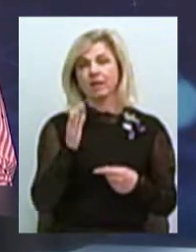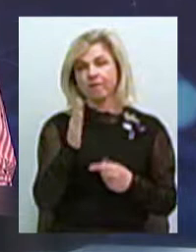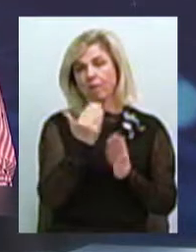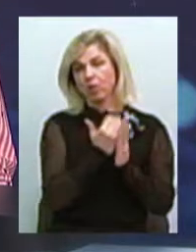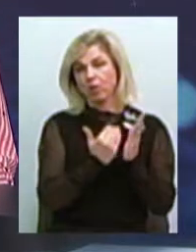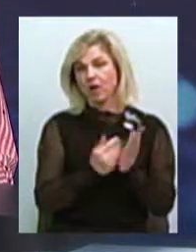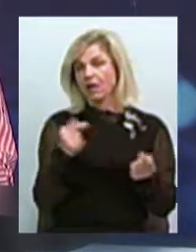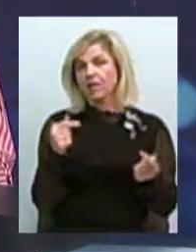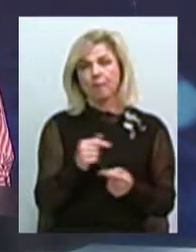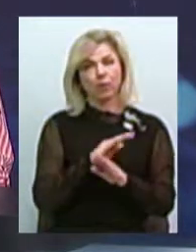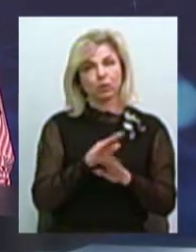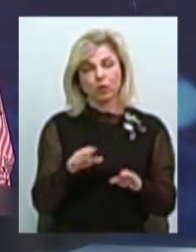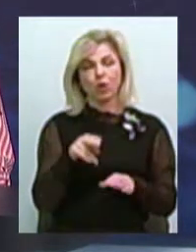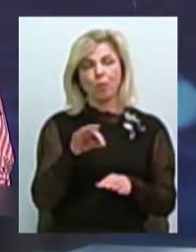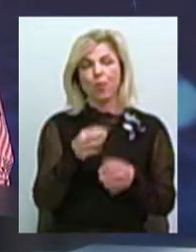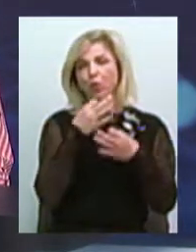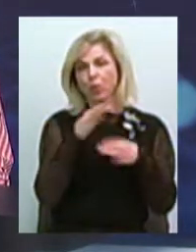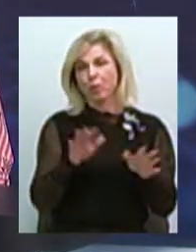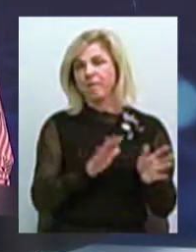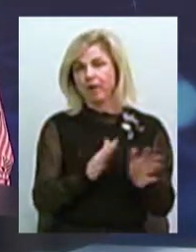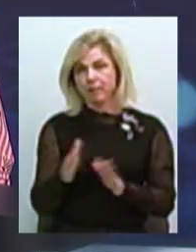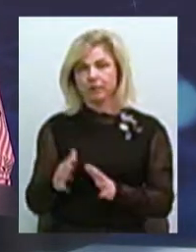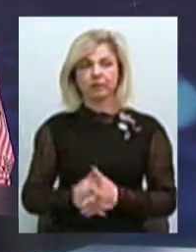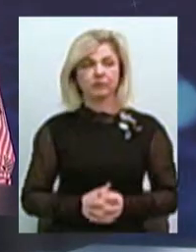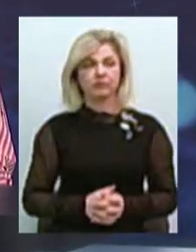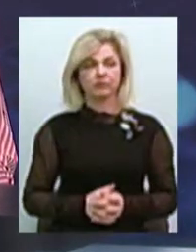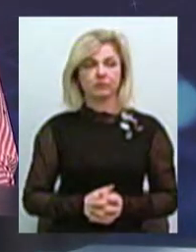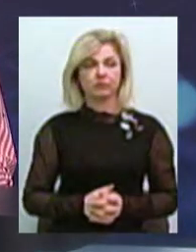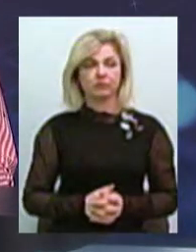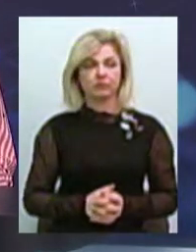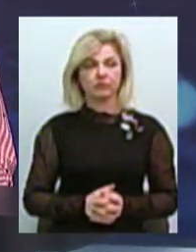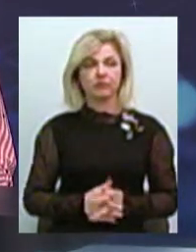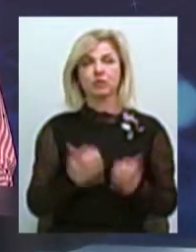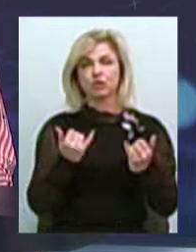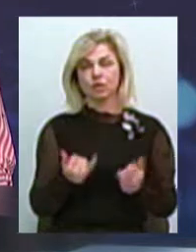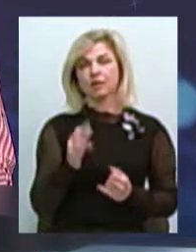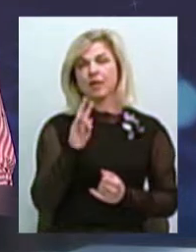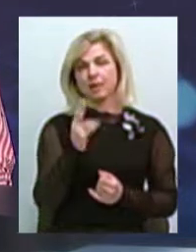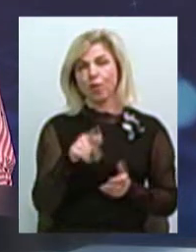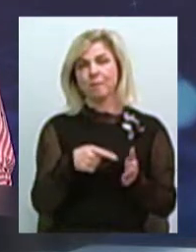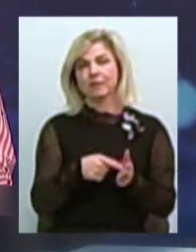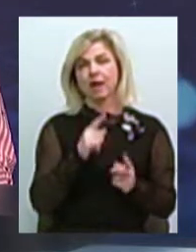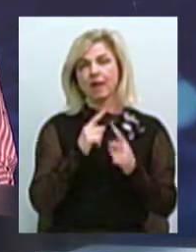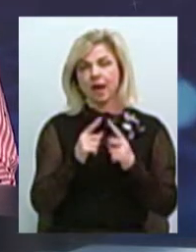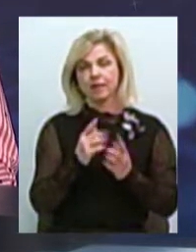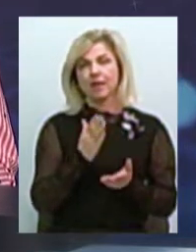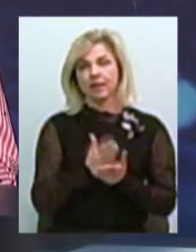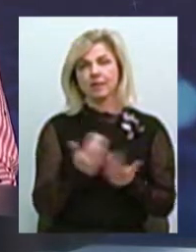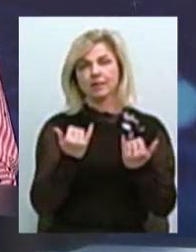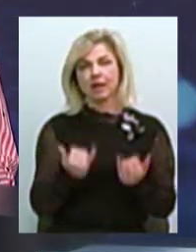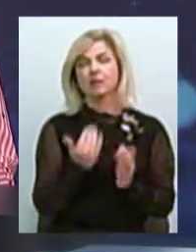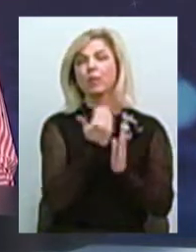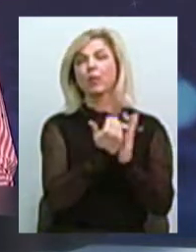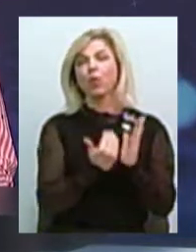не підходили по будь-яким випадкам. Наразі у Миколаївській міській раді є зараз